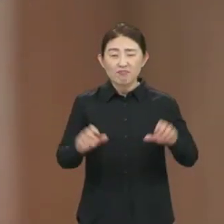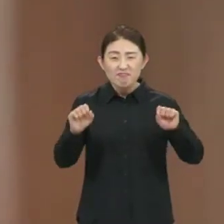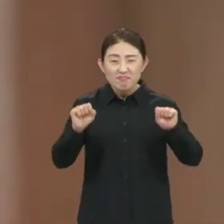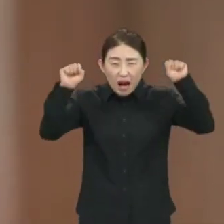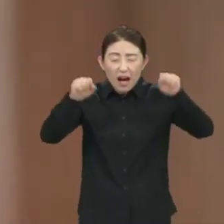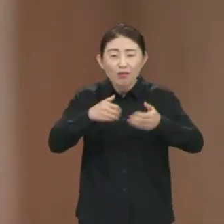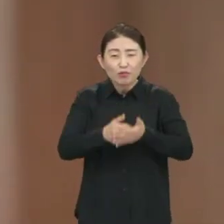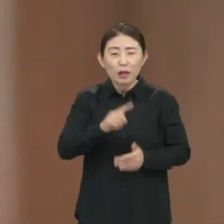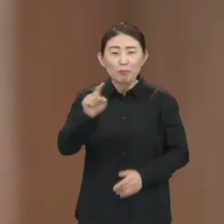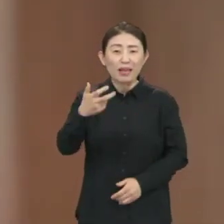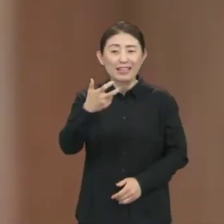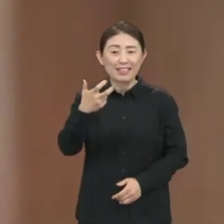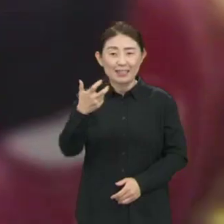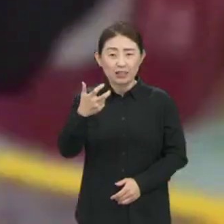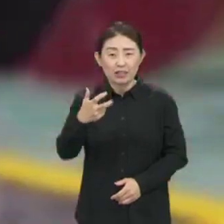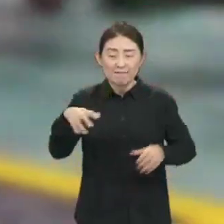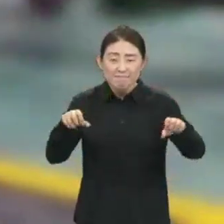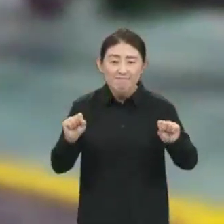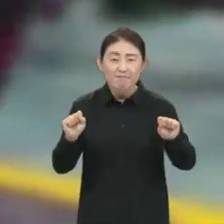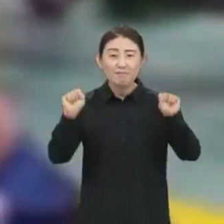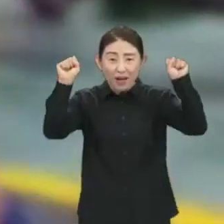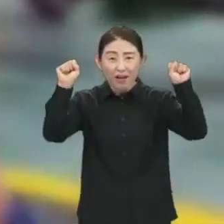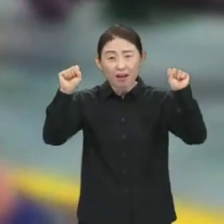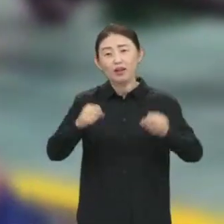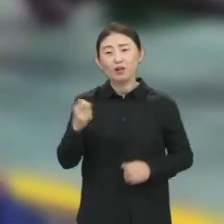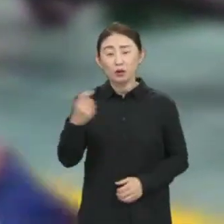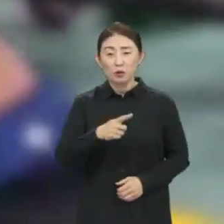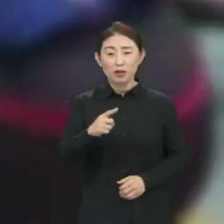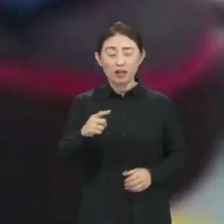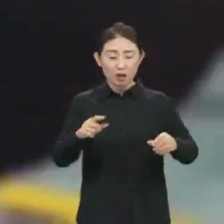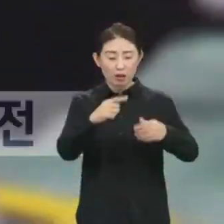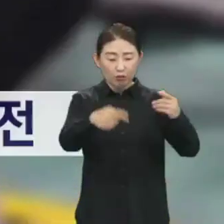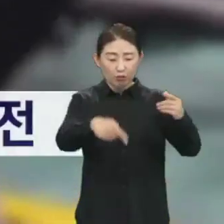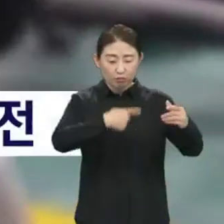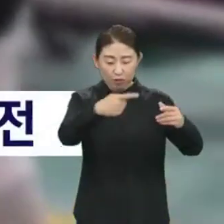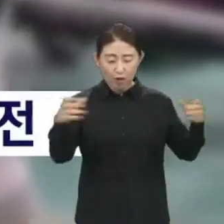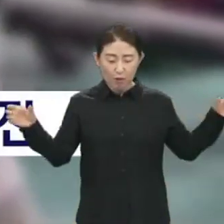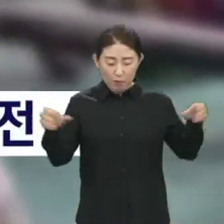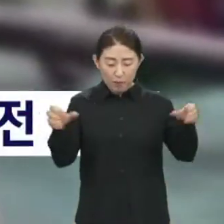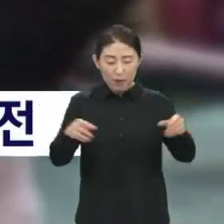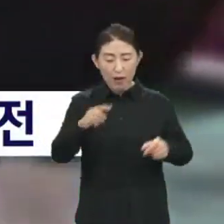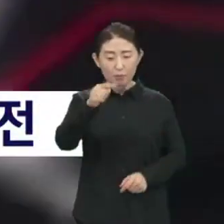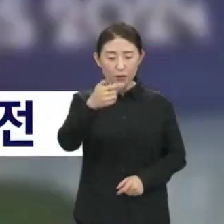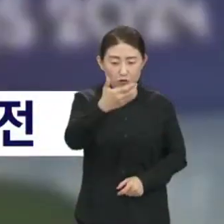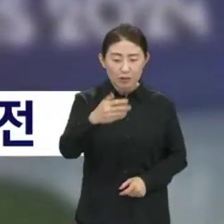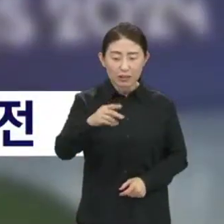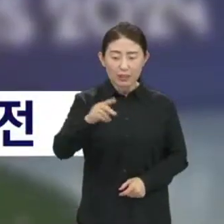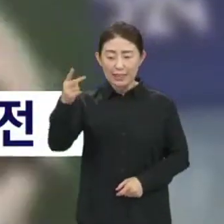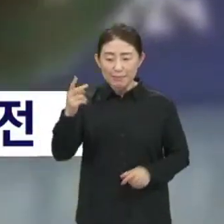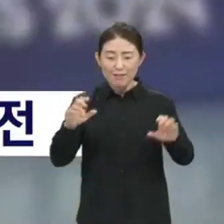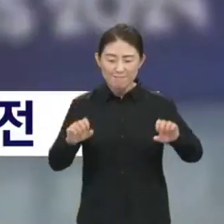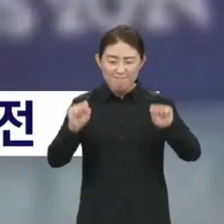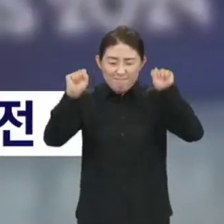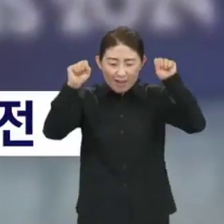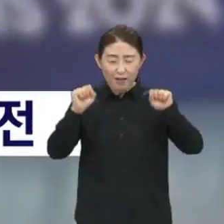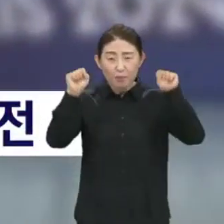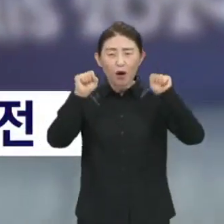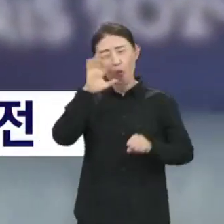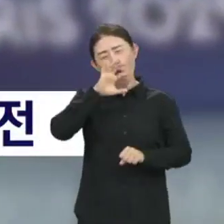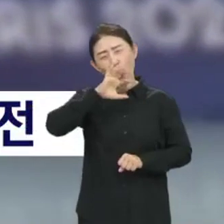170kg이나 되는 역기를 한 번에 번쩍 들어올리고 190, 200kg까지 무게를 늘리며 훈련 강도를